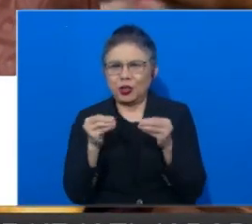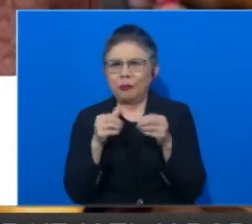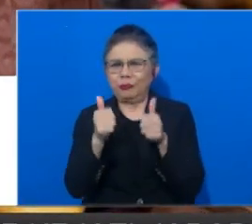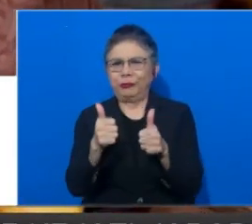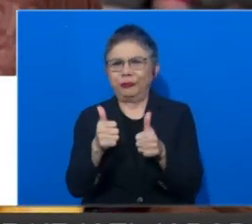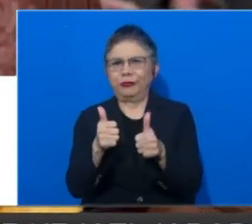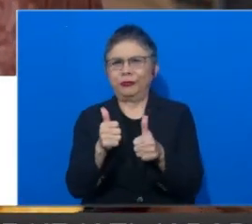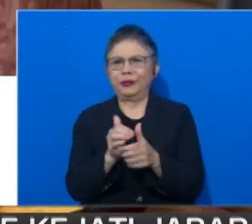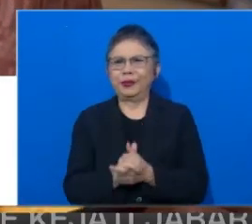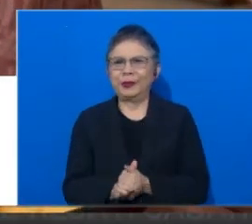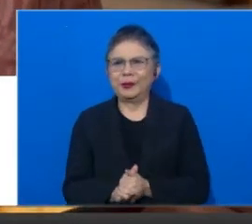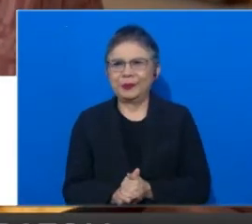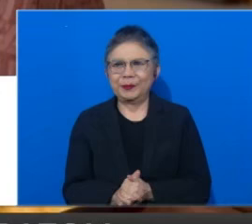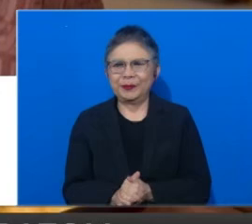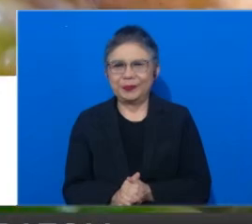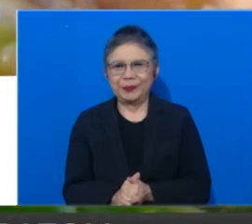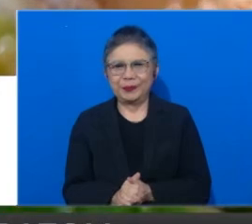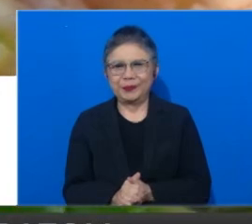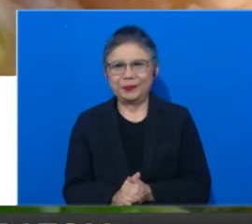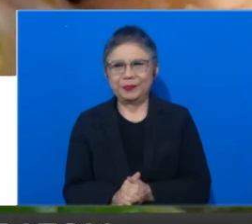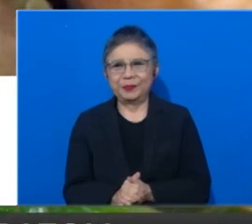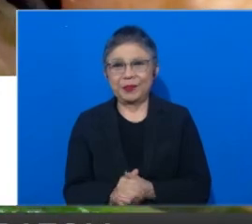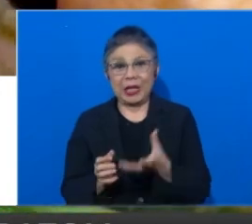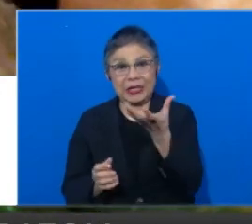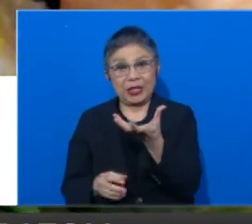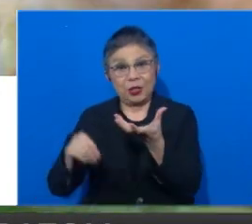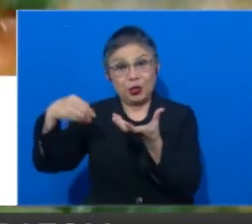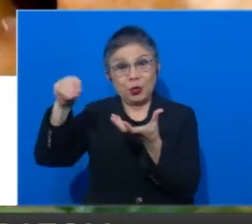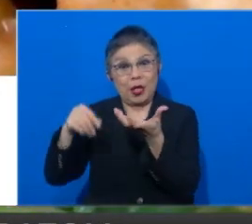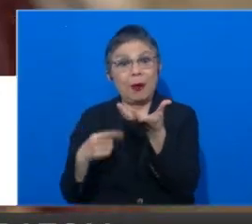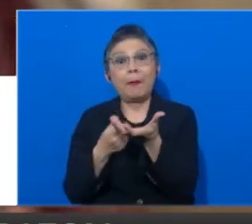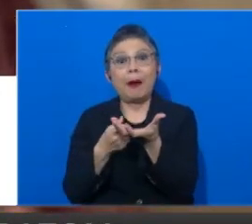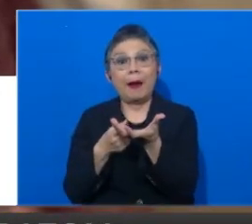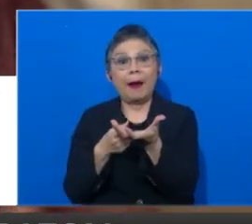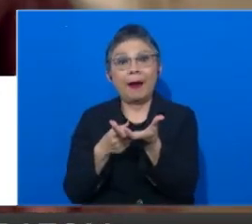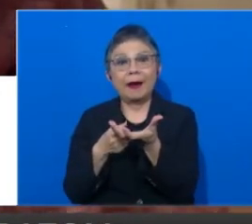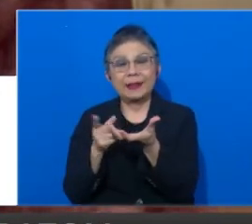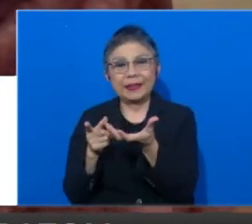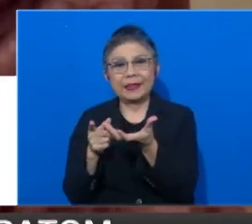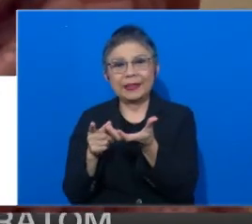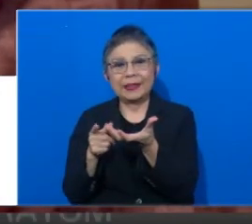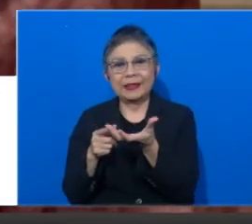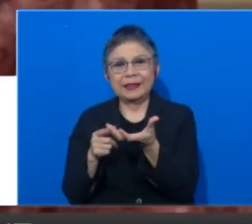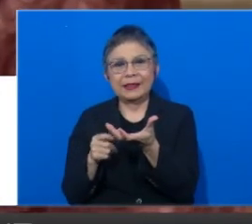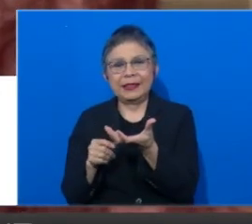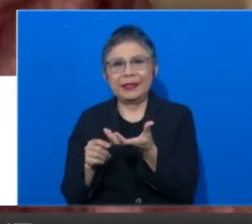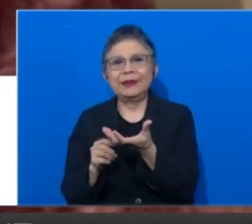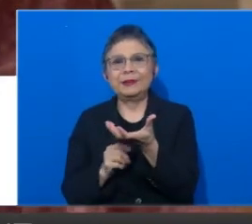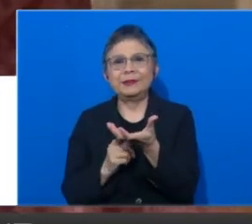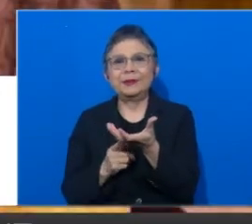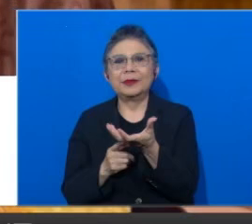padu dalam satu santapan nikmat. Semangkuk mie ayam sambal hijau yang berada di kedai kawasan Pangalengan Jawa Barat